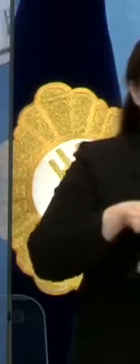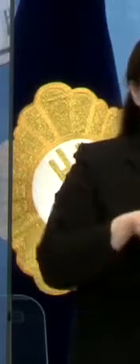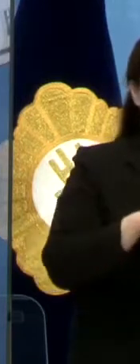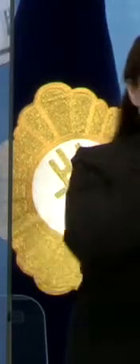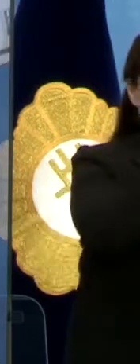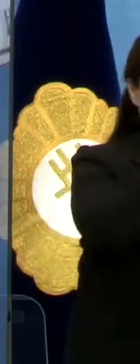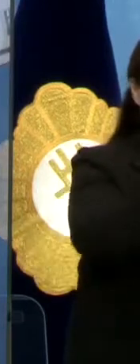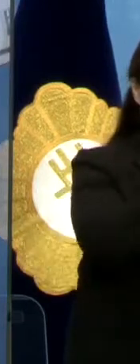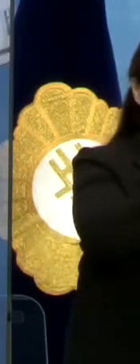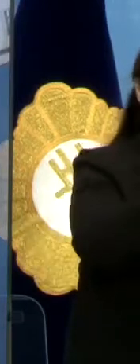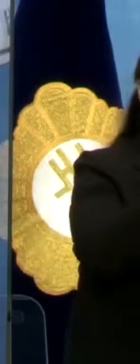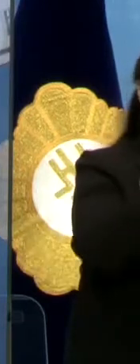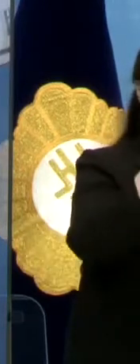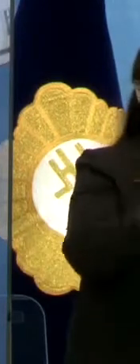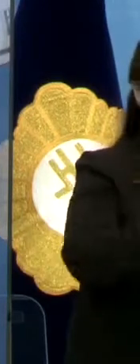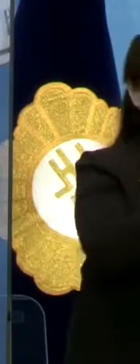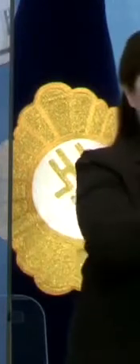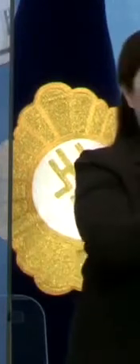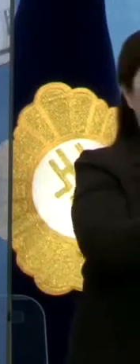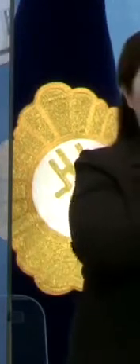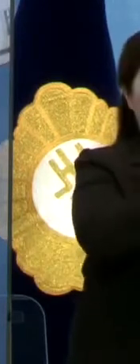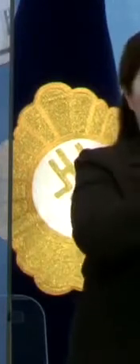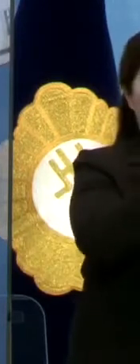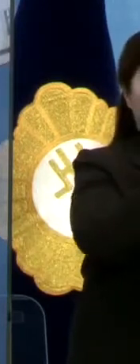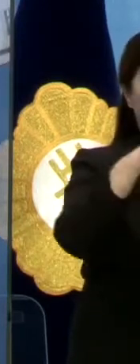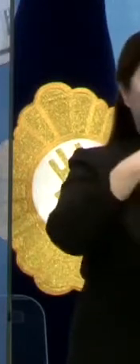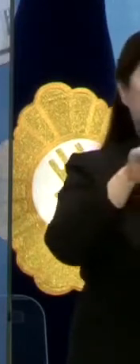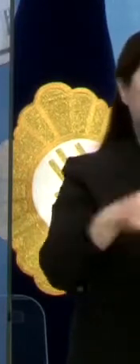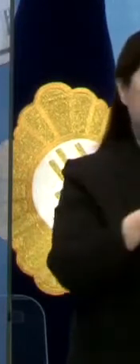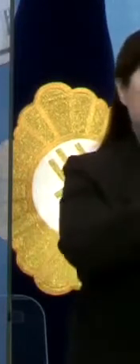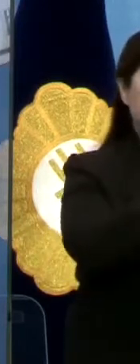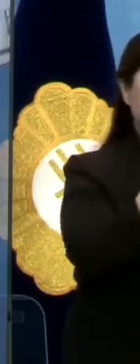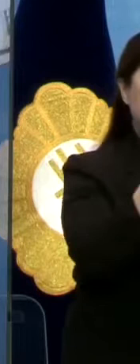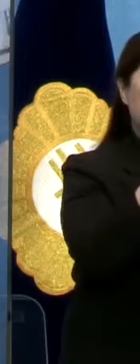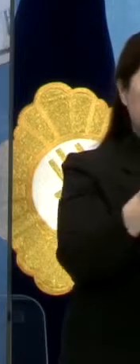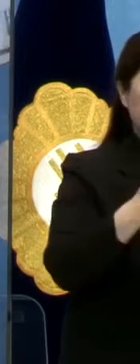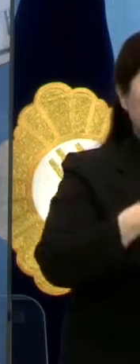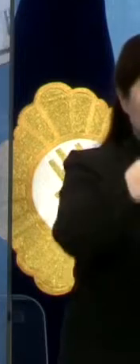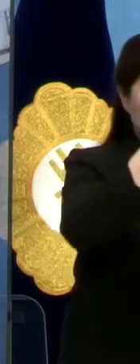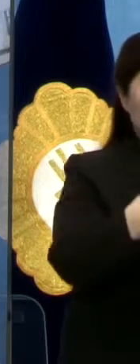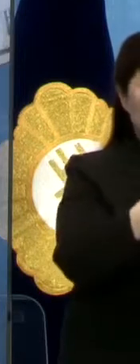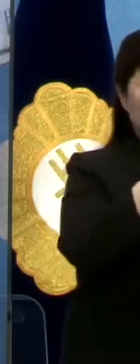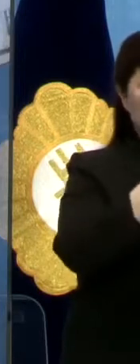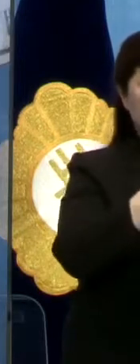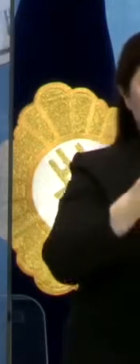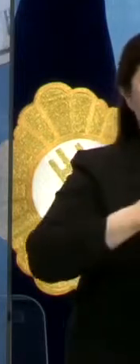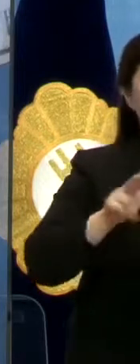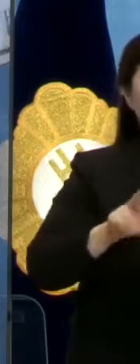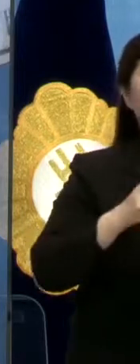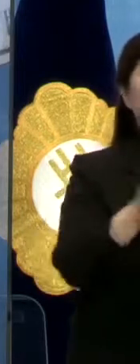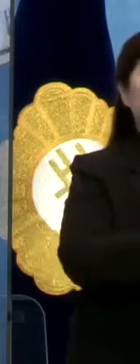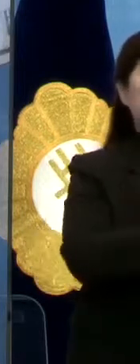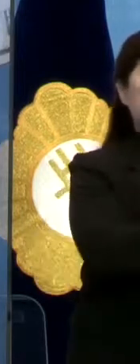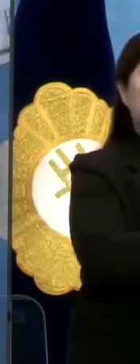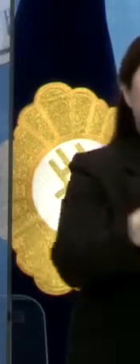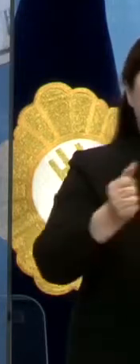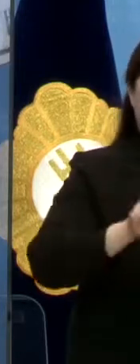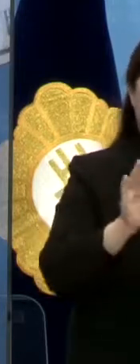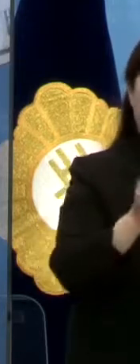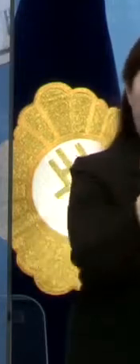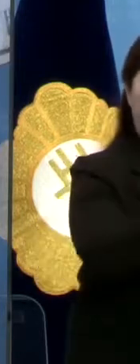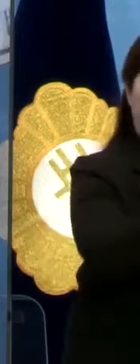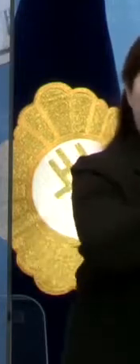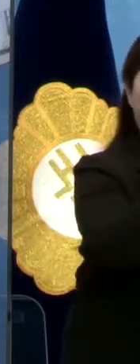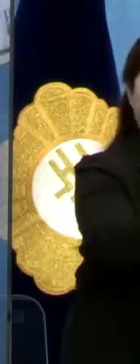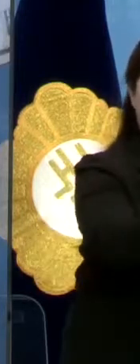마리아나 마가렛 노벨 평화상 범국민 추진위원회를 대신해서 대한민국 현직 국회의원 자격으로 오늘 온라인 접수를